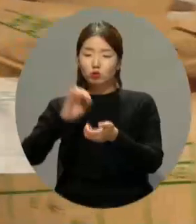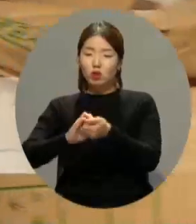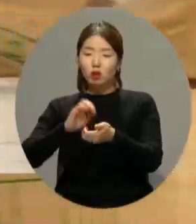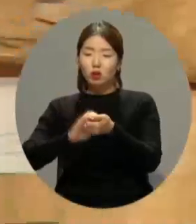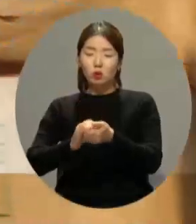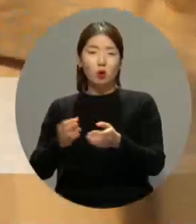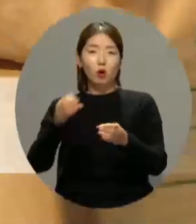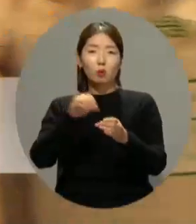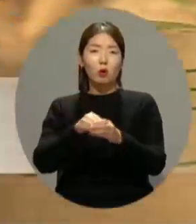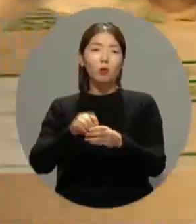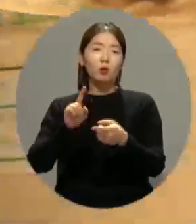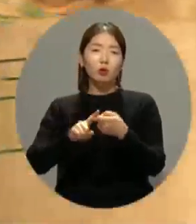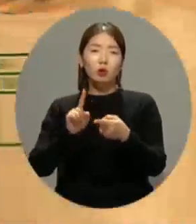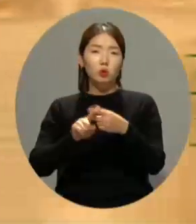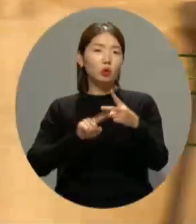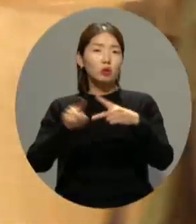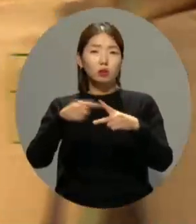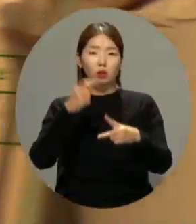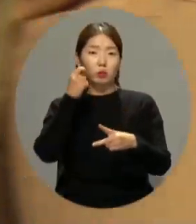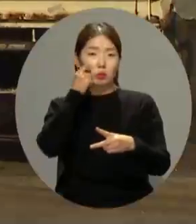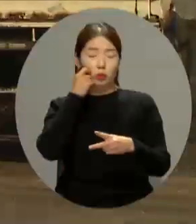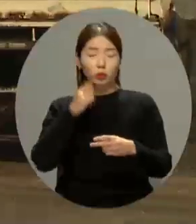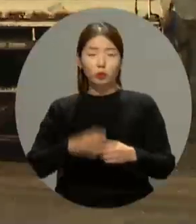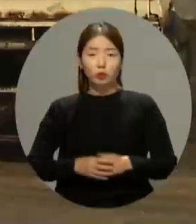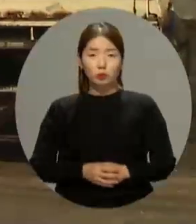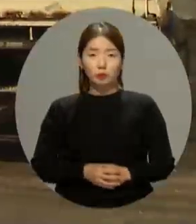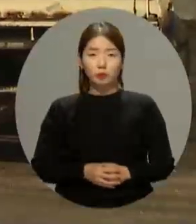제한에도 포함시킨 것을 납득할 수 없다고 지적했습니다